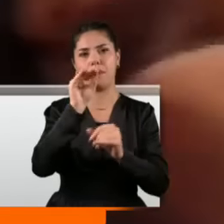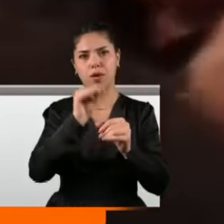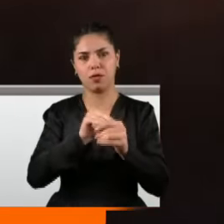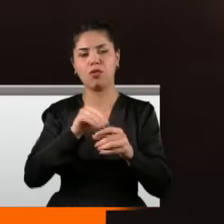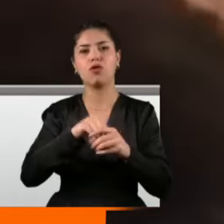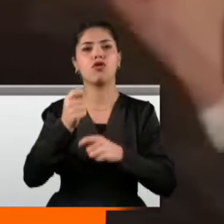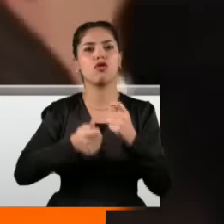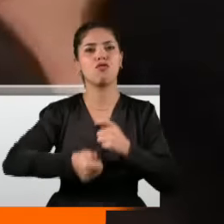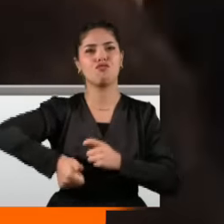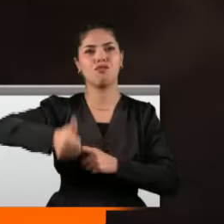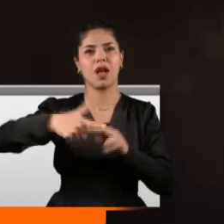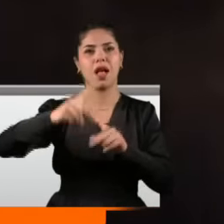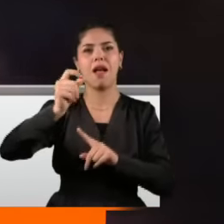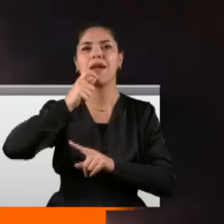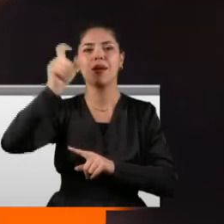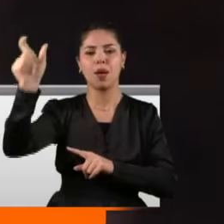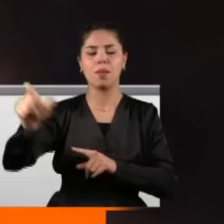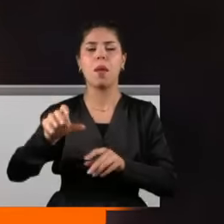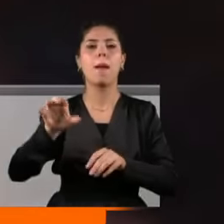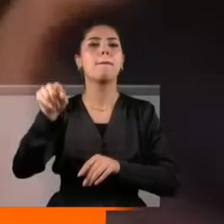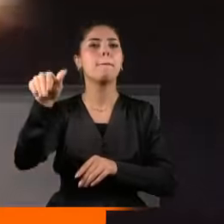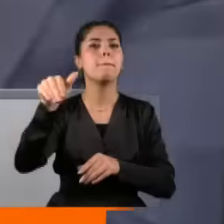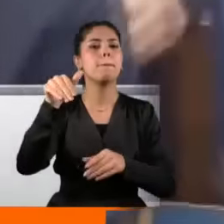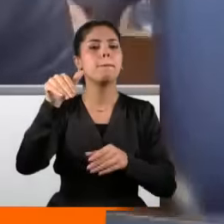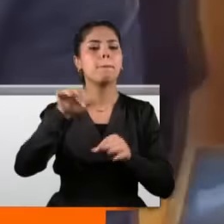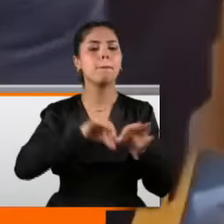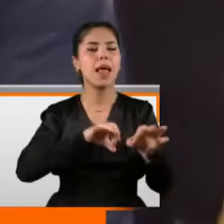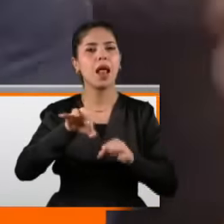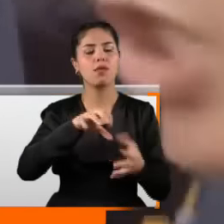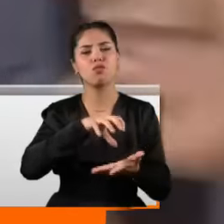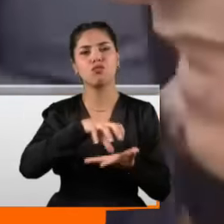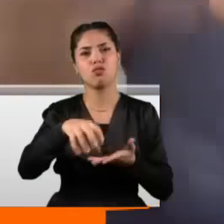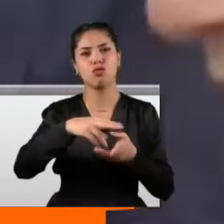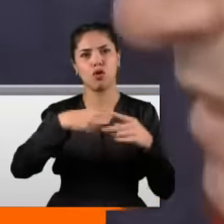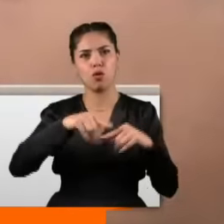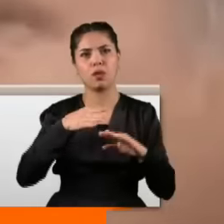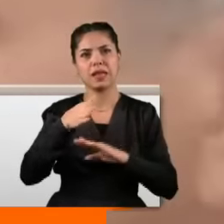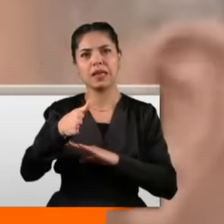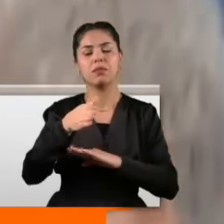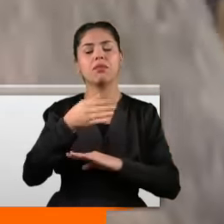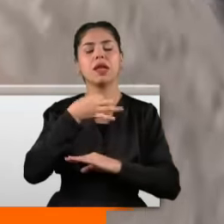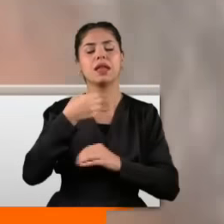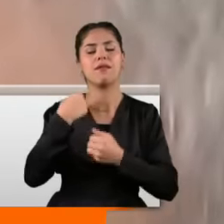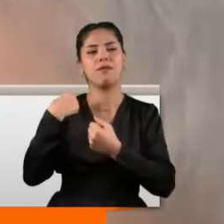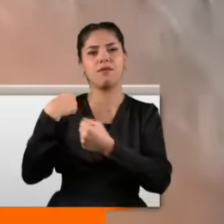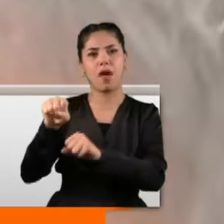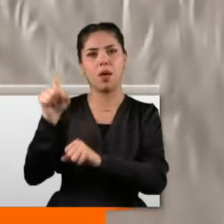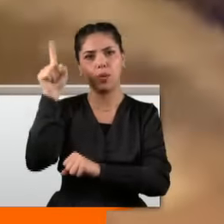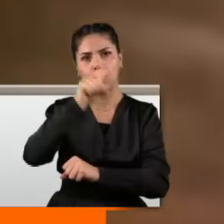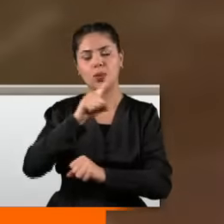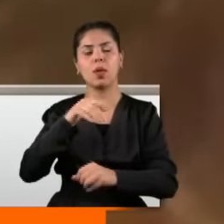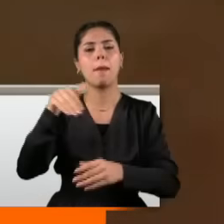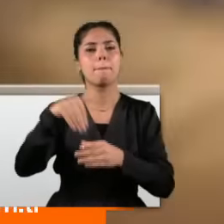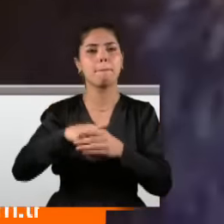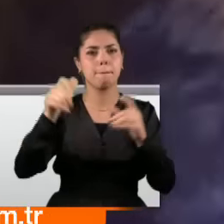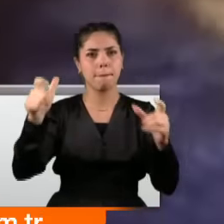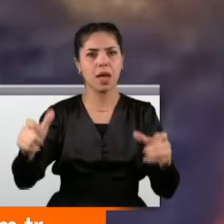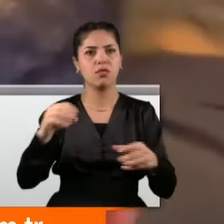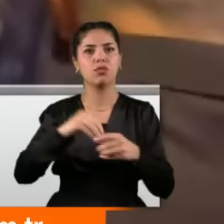İçişleri Bakanı Ali Yerlikaya'nın Plan Bütçe Komisyonu'na girmesine engel olmaya çalışmış, meclis koridorlarında arbede yaşanmıştı.